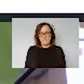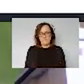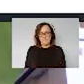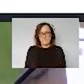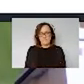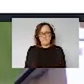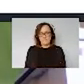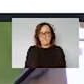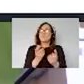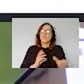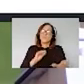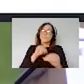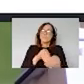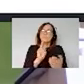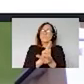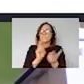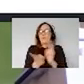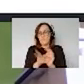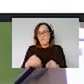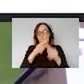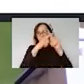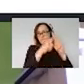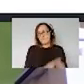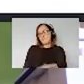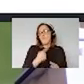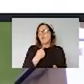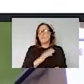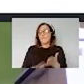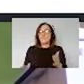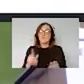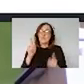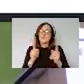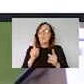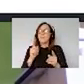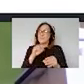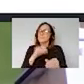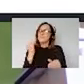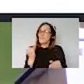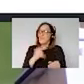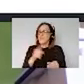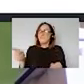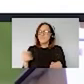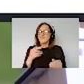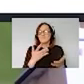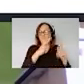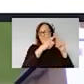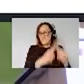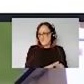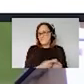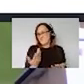wyciszyć wszystkich, którzy wejdą na to spotkanie, co w przypadku dzieci czasami jest potrzebne. Ja skorzystałam z tego raptem trzy